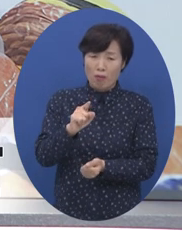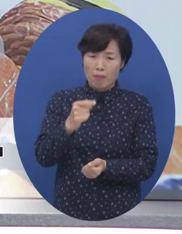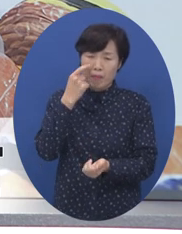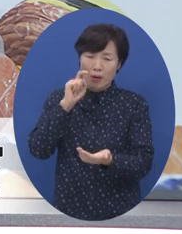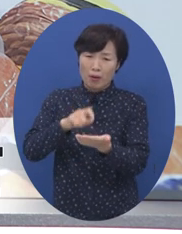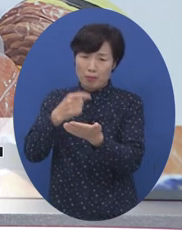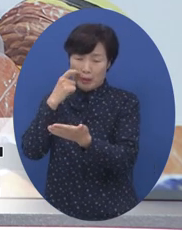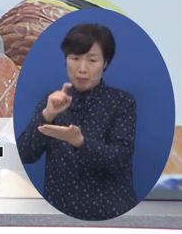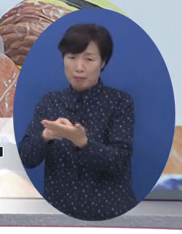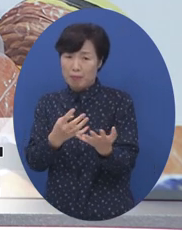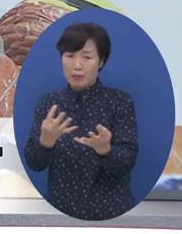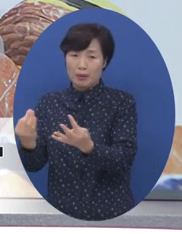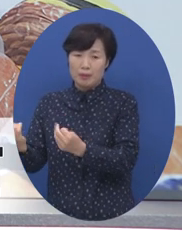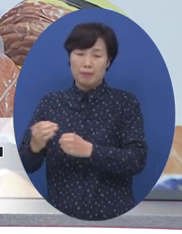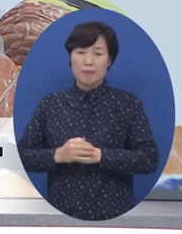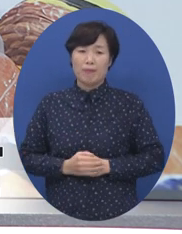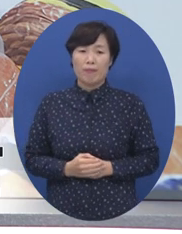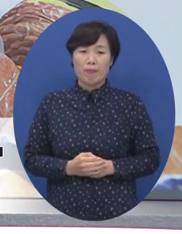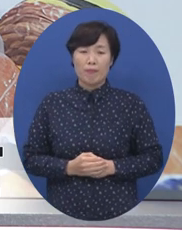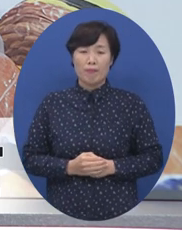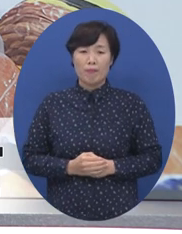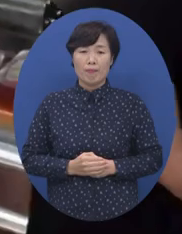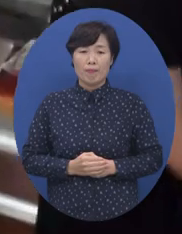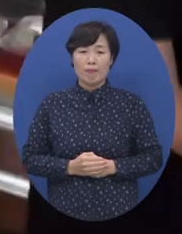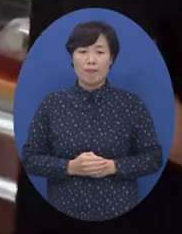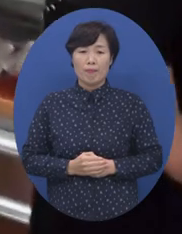있었습니다. 보도에 한선지 기자입니다.